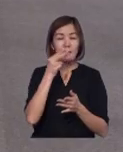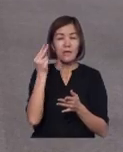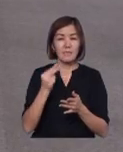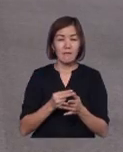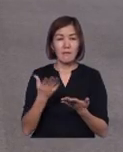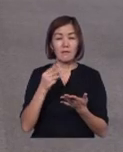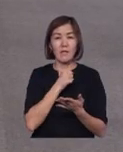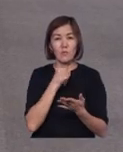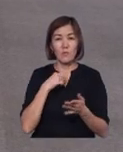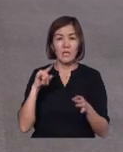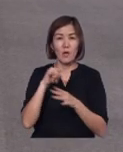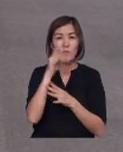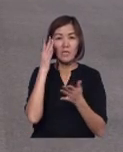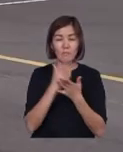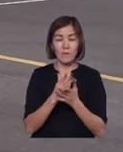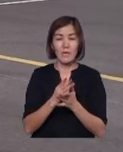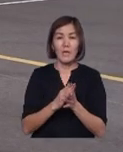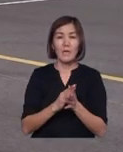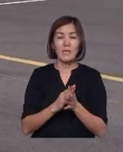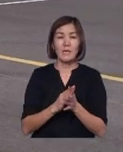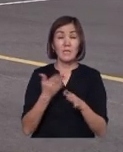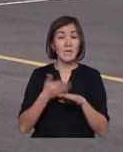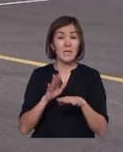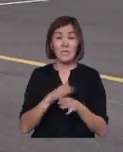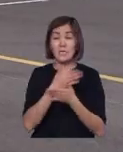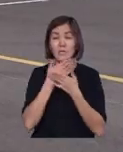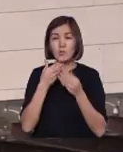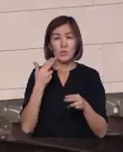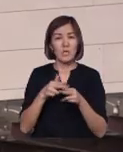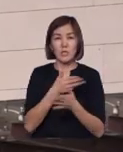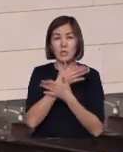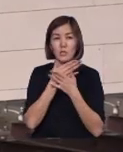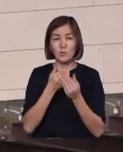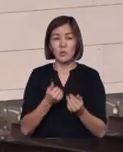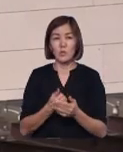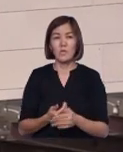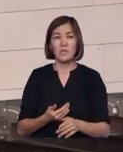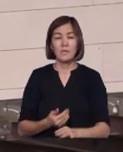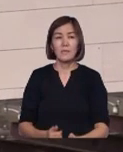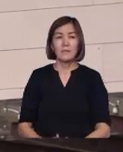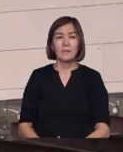әуе рейстері тағы бар. Былайша айтқанда көлге жету аса қиын емес, ал нағыз қиындық жеткен соң байқалады.